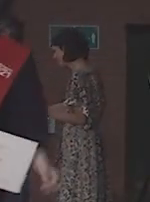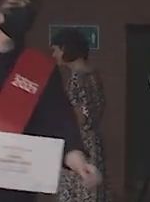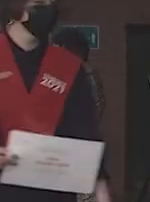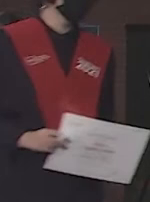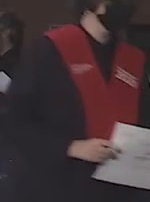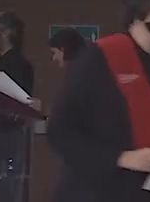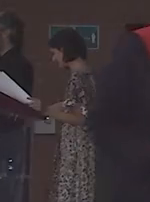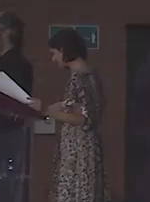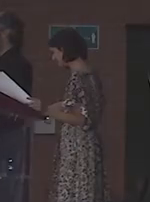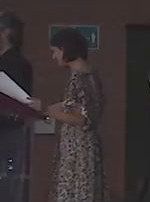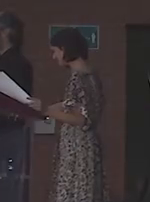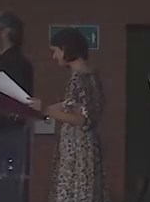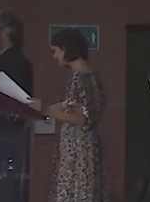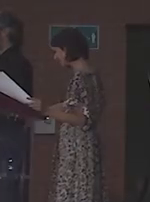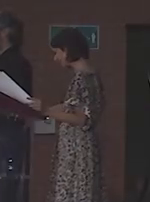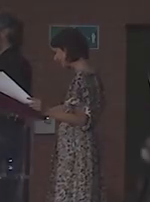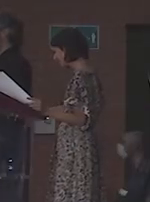Mireia Romero Dorchin.